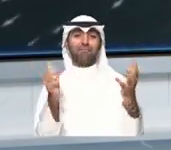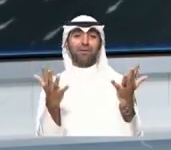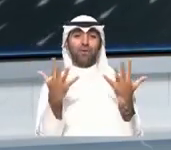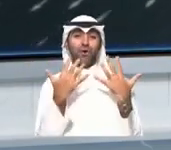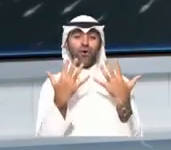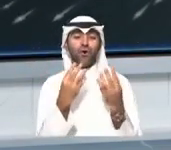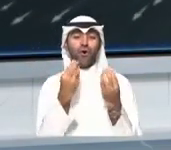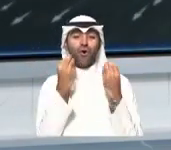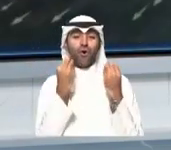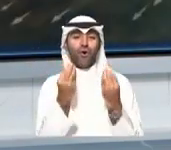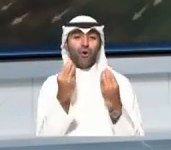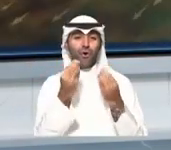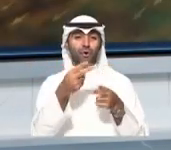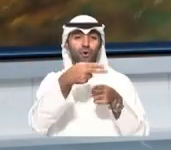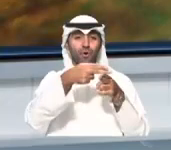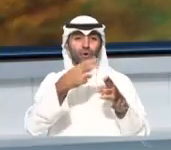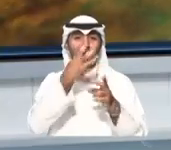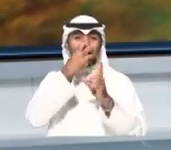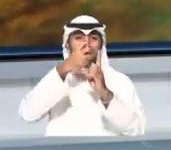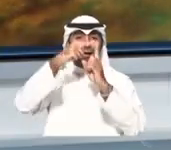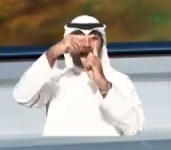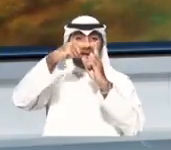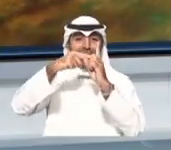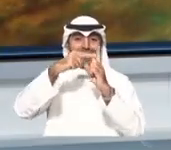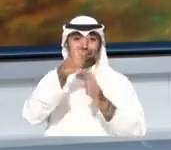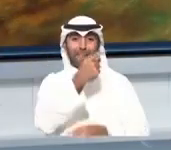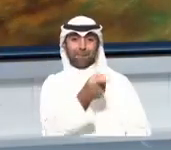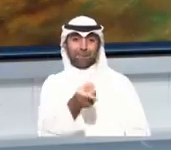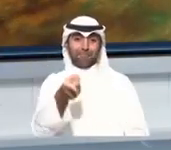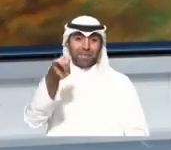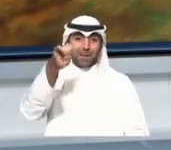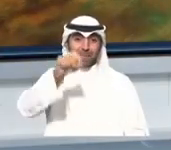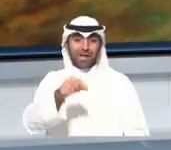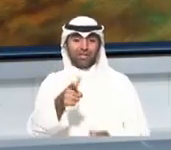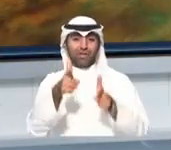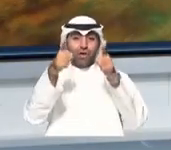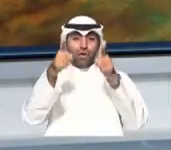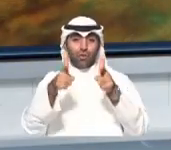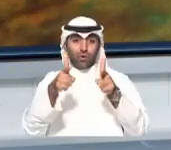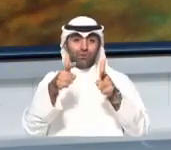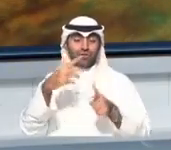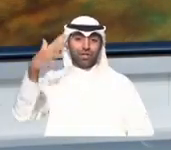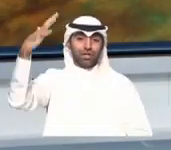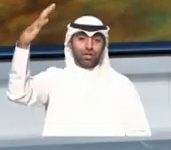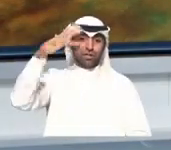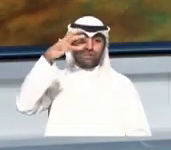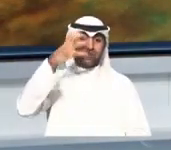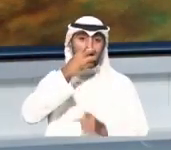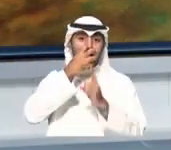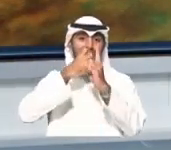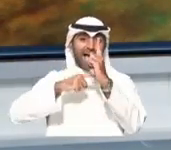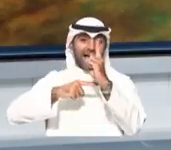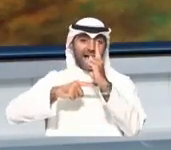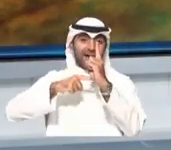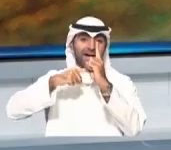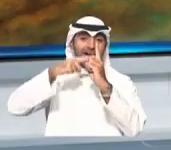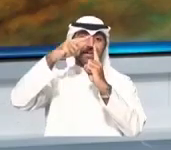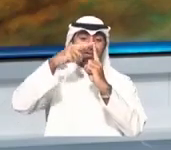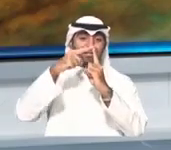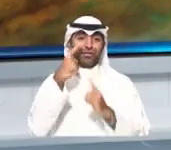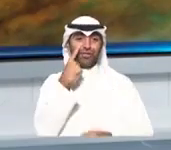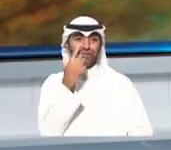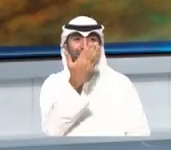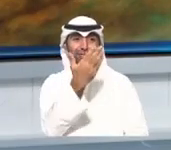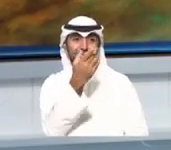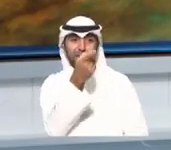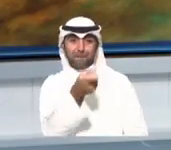ملحوظ في درجات الحرارة. في مساء الغد أجواءنا مائلة للحرارة، ونودع درجات الحرارة العالية الأربعينية، ودرجات